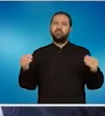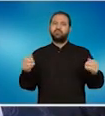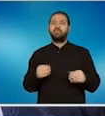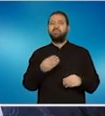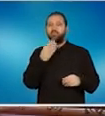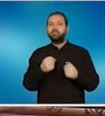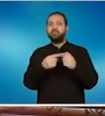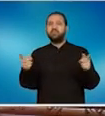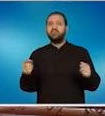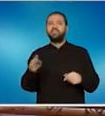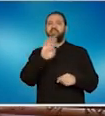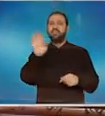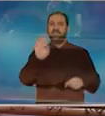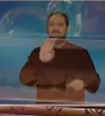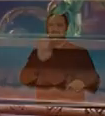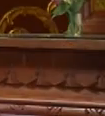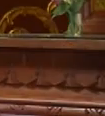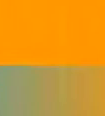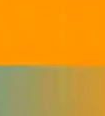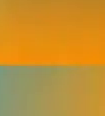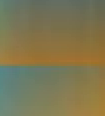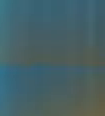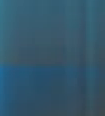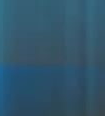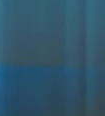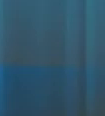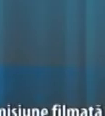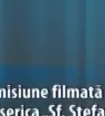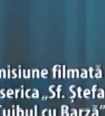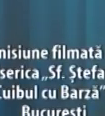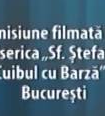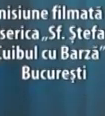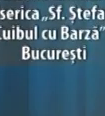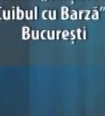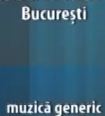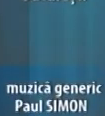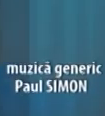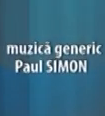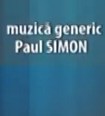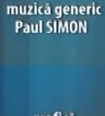Cu plăcere! Vă mulțumesc și dumneavoastră! La revedere!